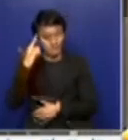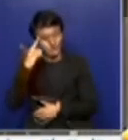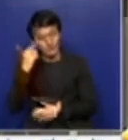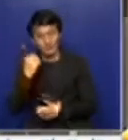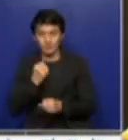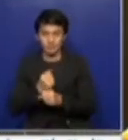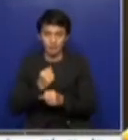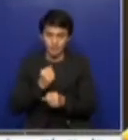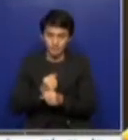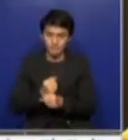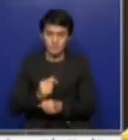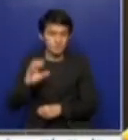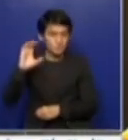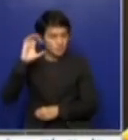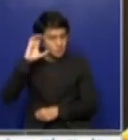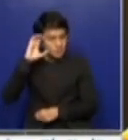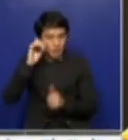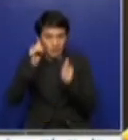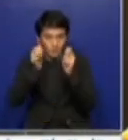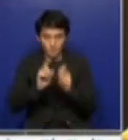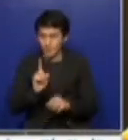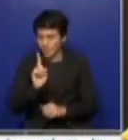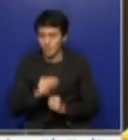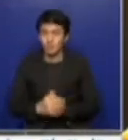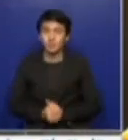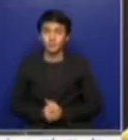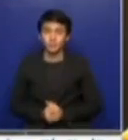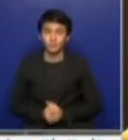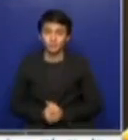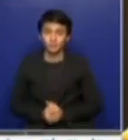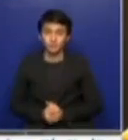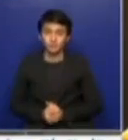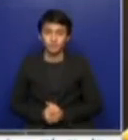ความยึดมั่นในสิ่งที่เป็นอุ